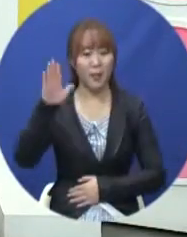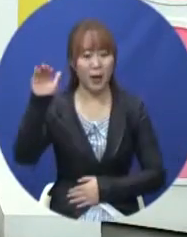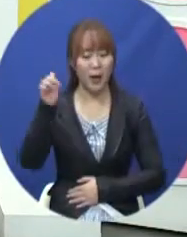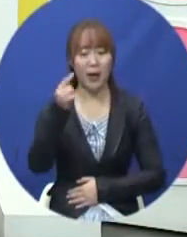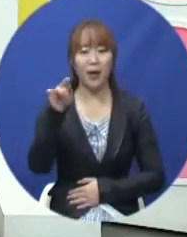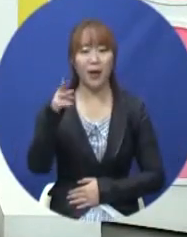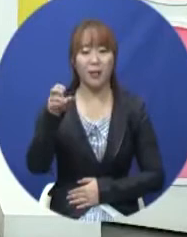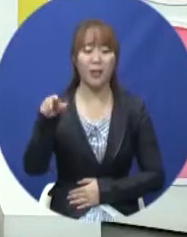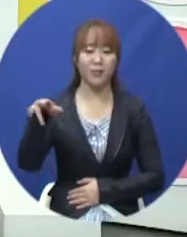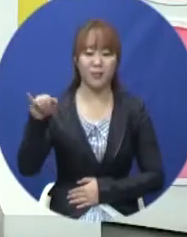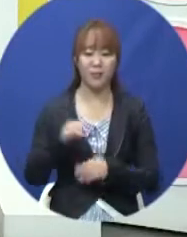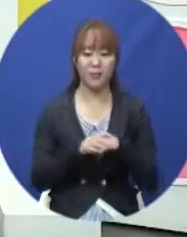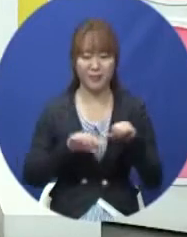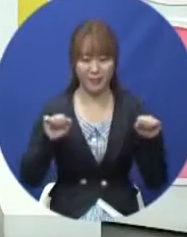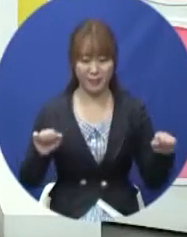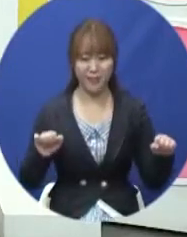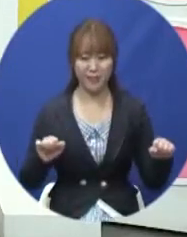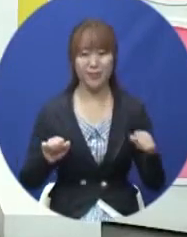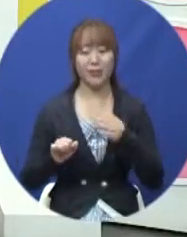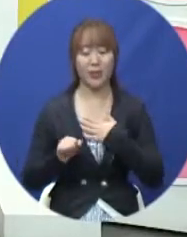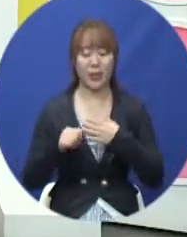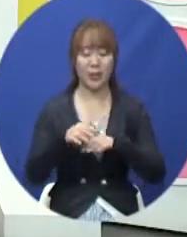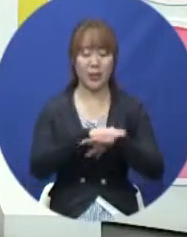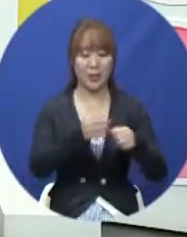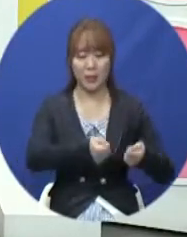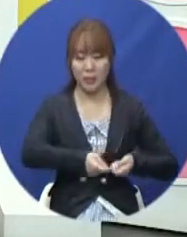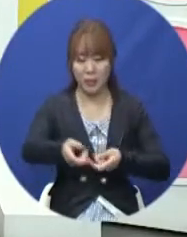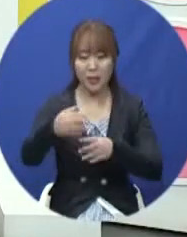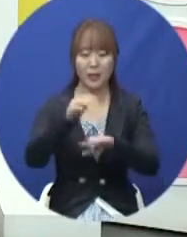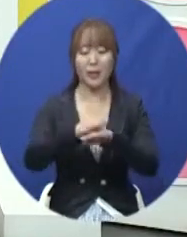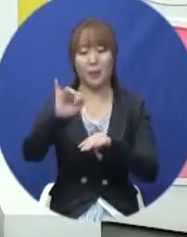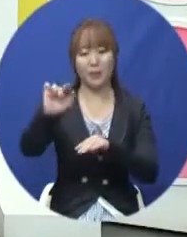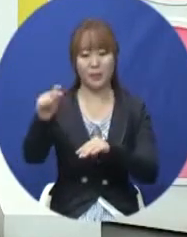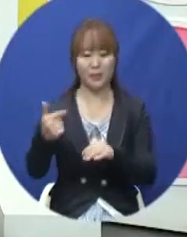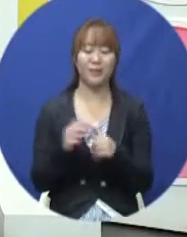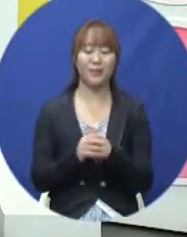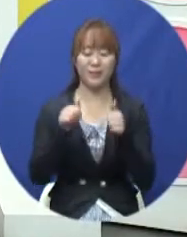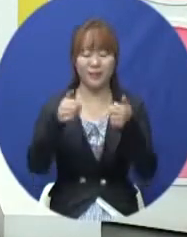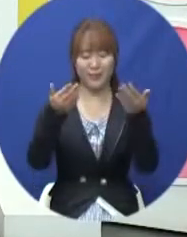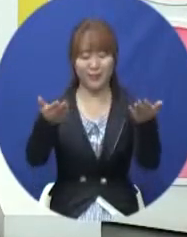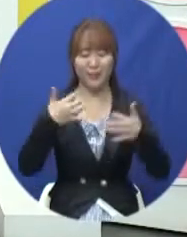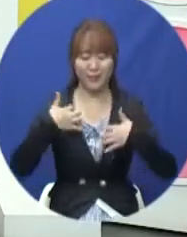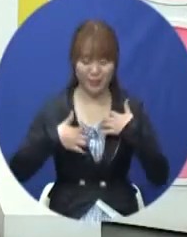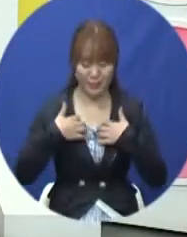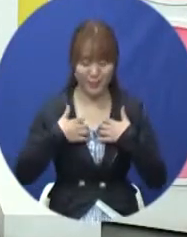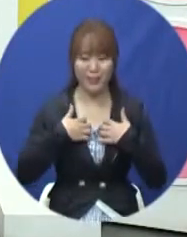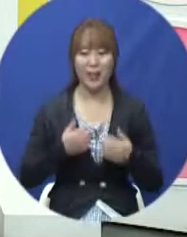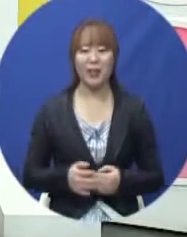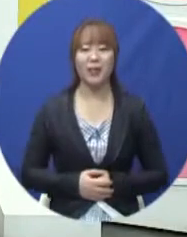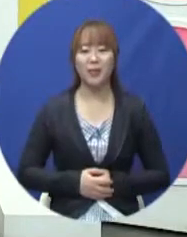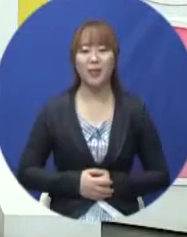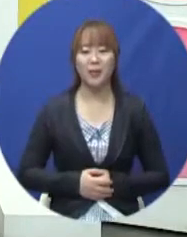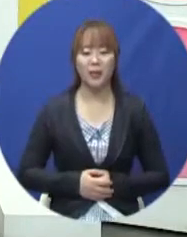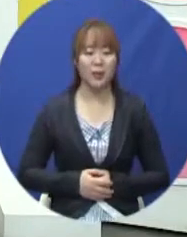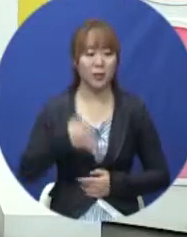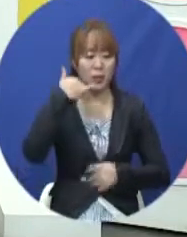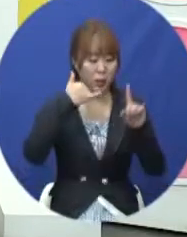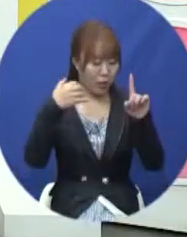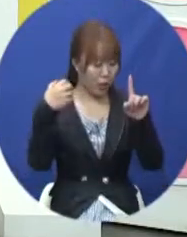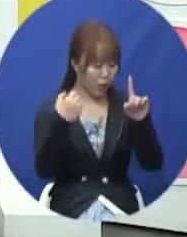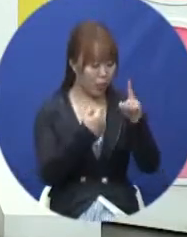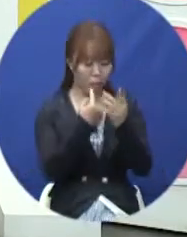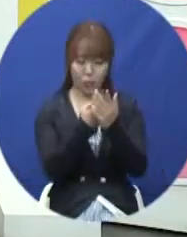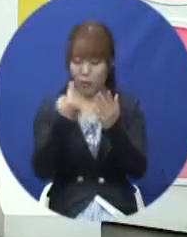반가반가의 함양지. 안녕하세요. 국물의 가수 손빈입니다. 네. 인사드리겠습니다. 반갑습니다. 반갑습니다. 자, 전화 한